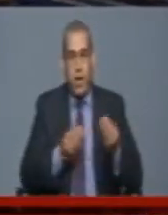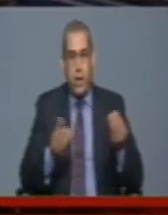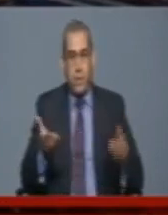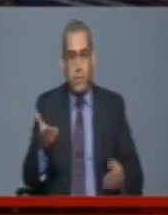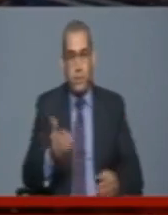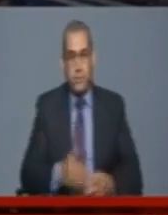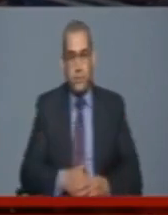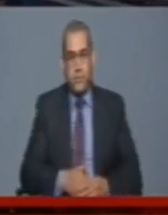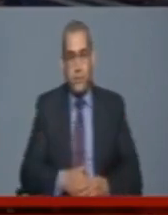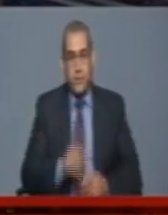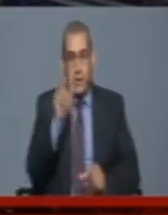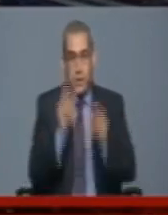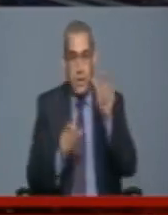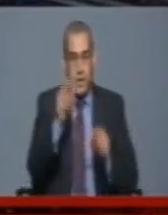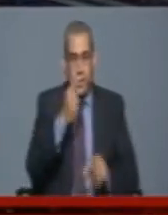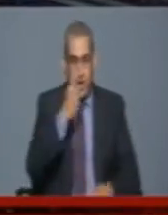الحضور الكريم،